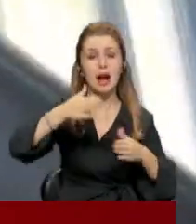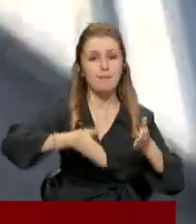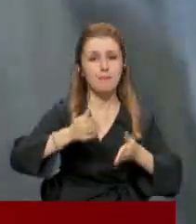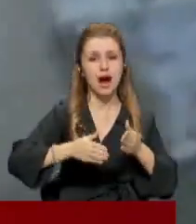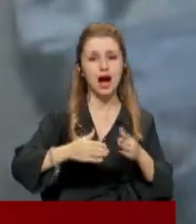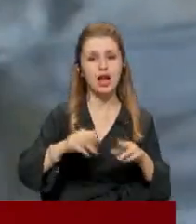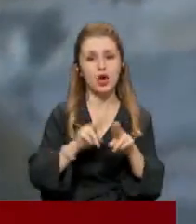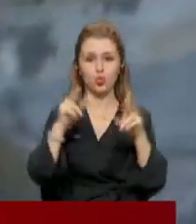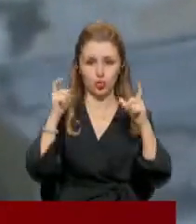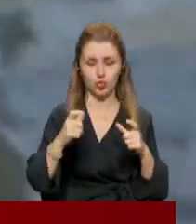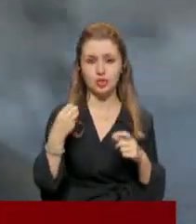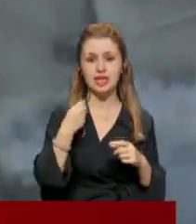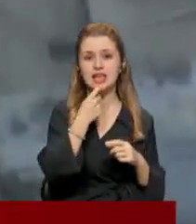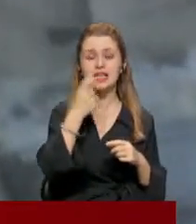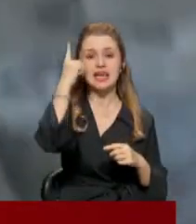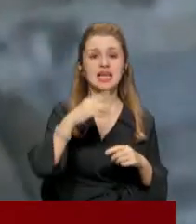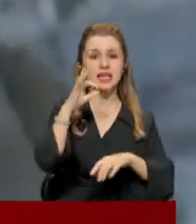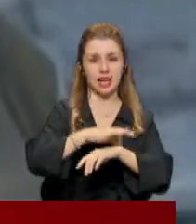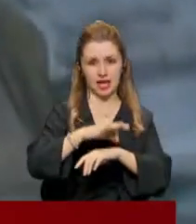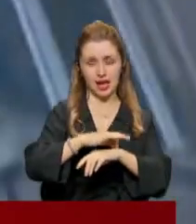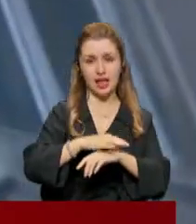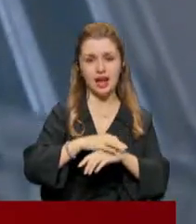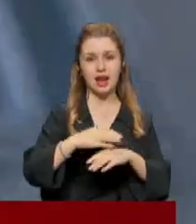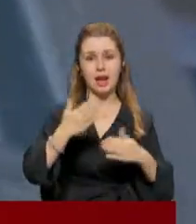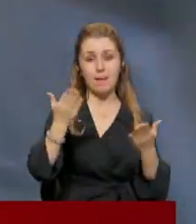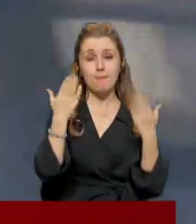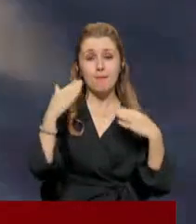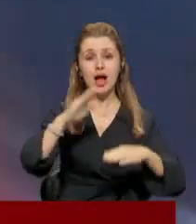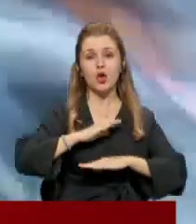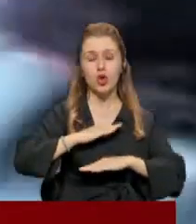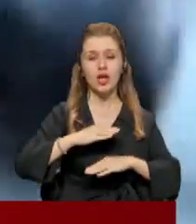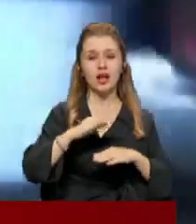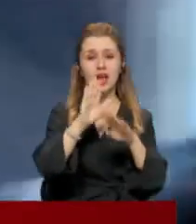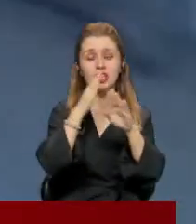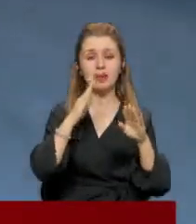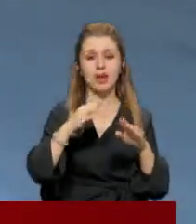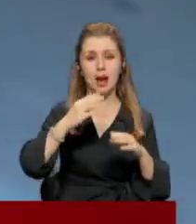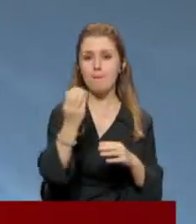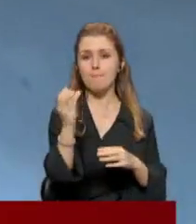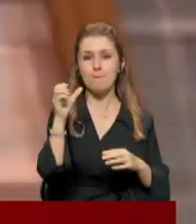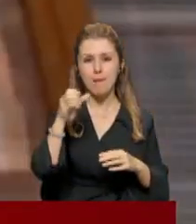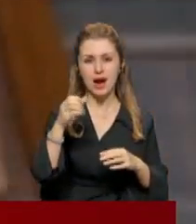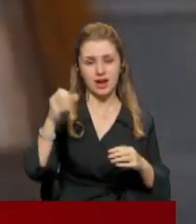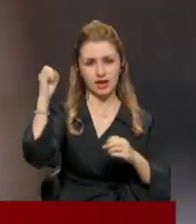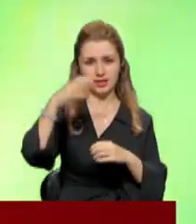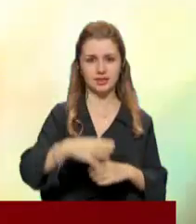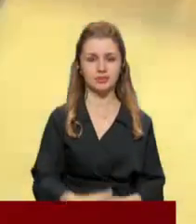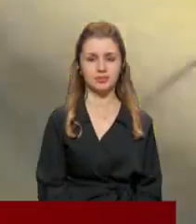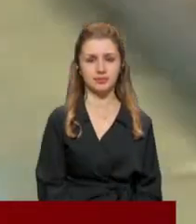ise Kurtuluş'tu. Yeni yılın ilk dakikalarında balkonlardan ve camlardan bardak ve nar atıldı.